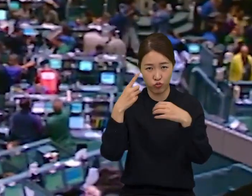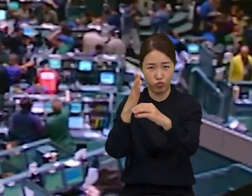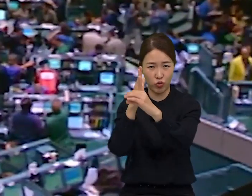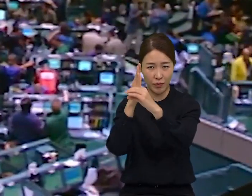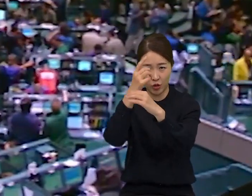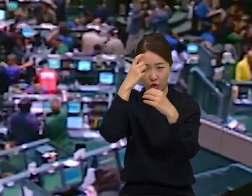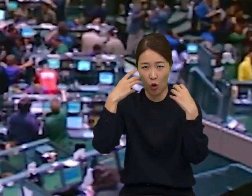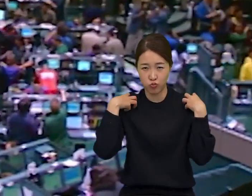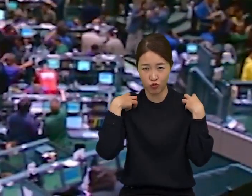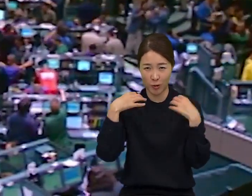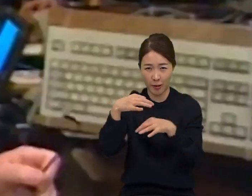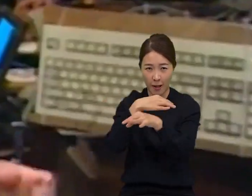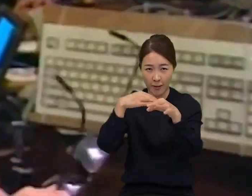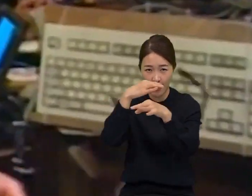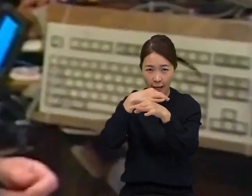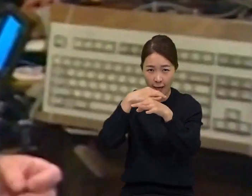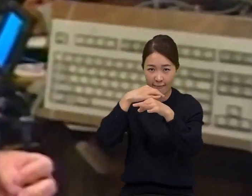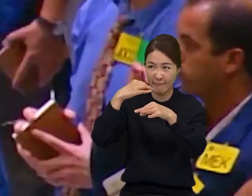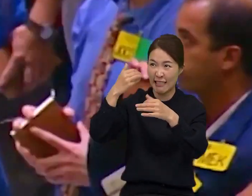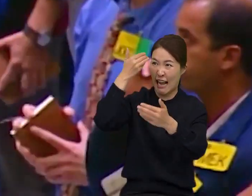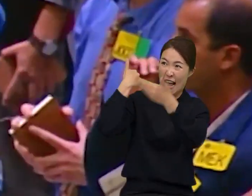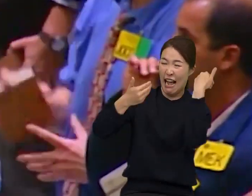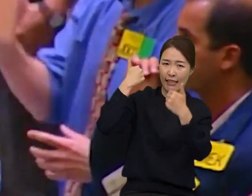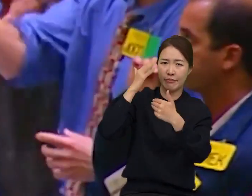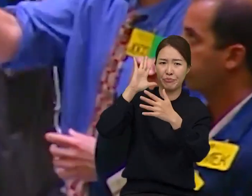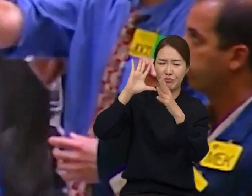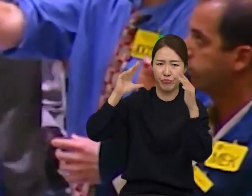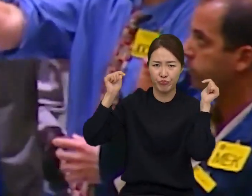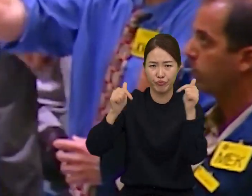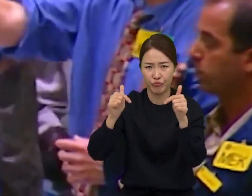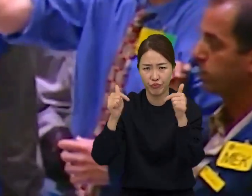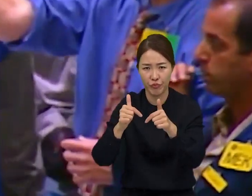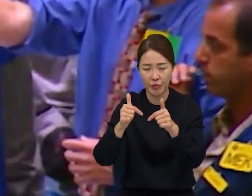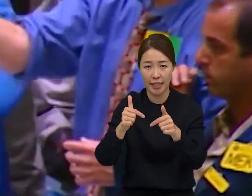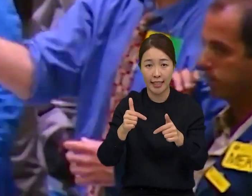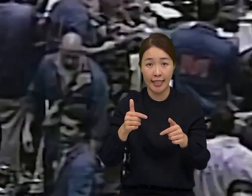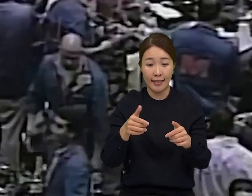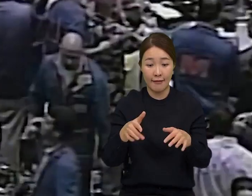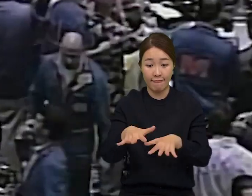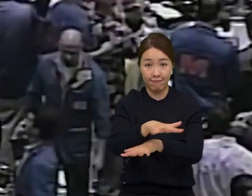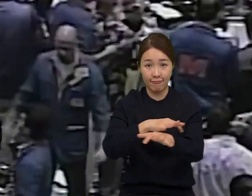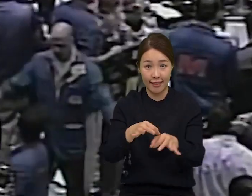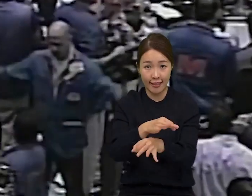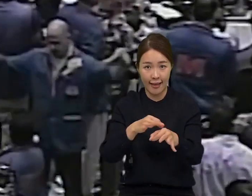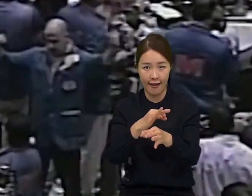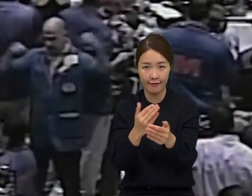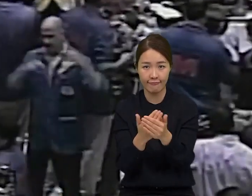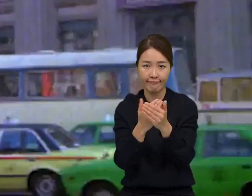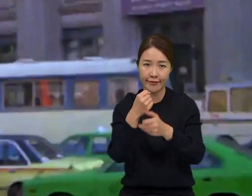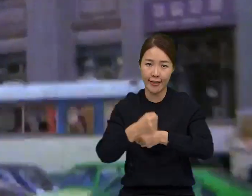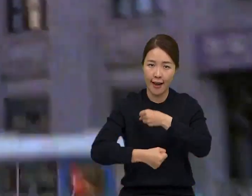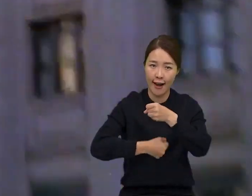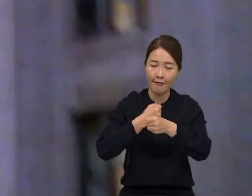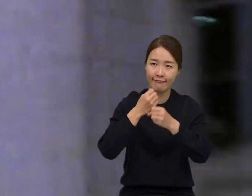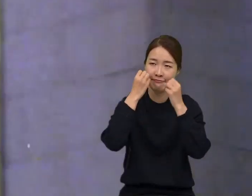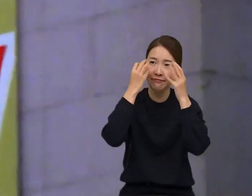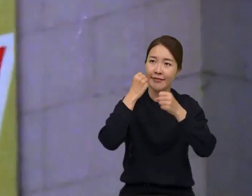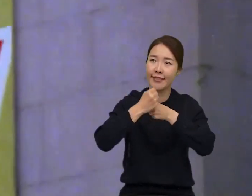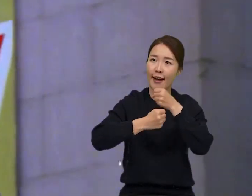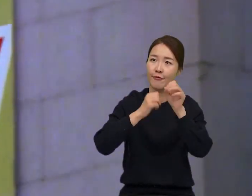개입을 축소하고 시장의 자율성을 강화하는 신자유주의가 대두했다.